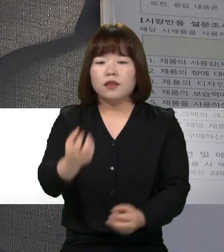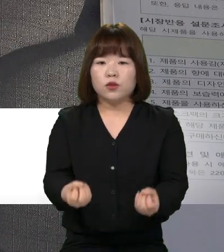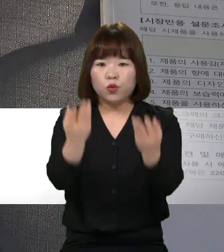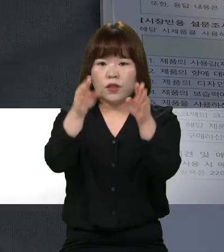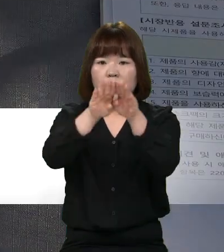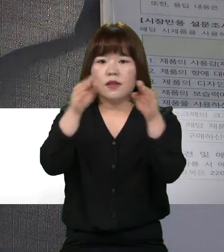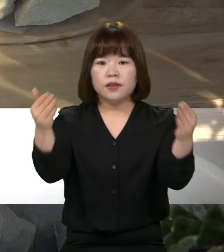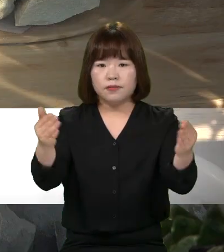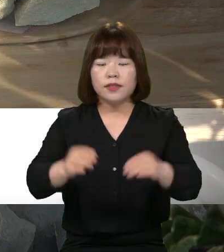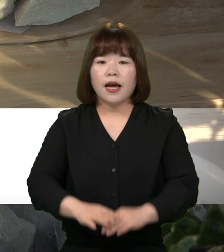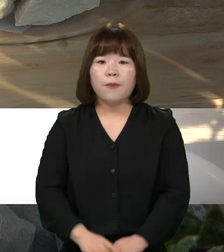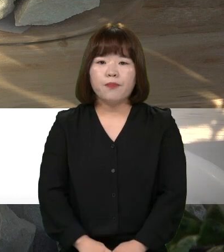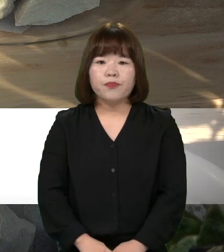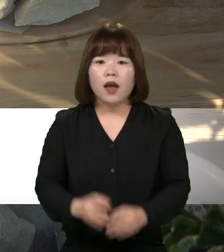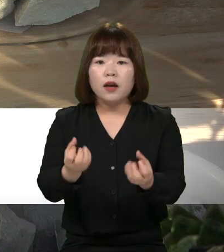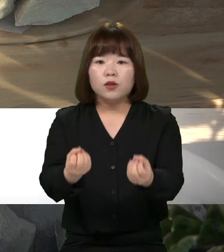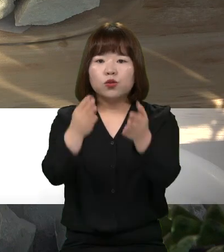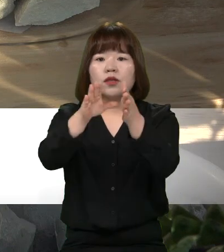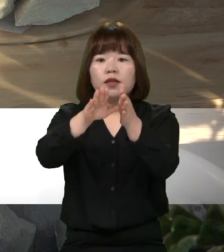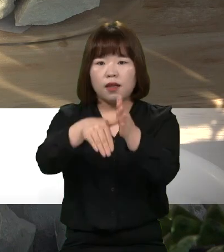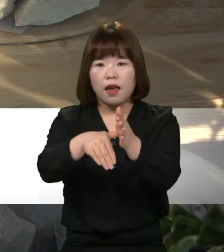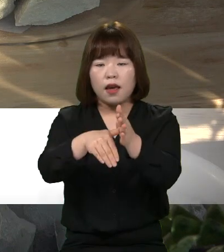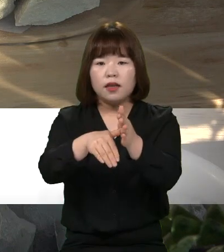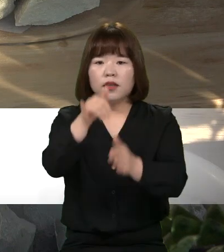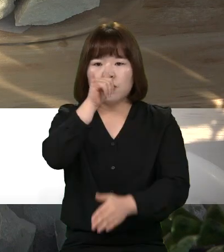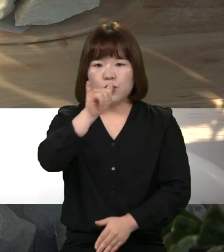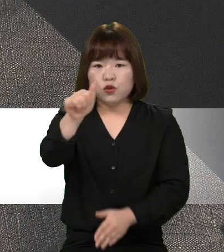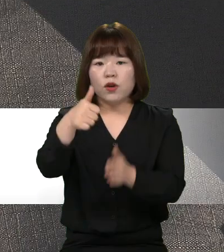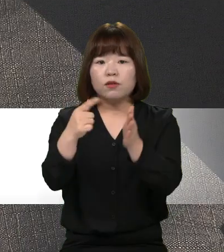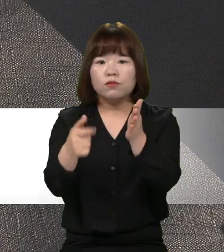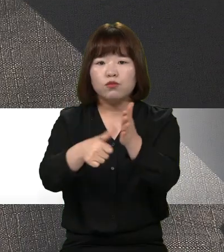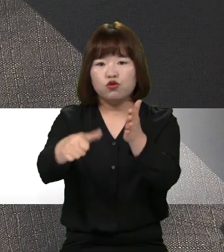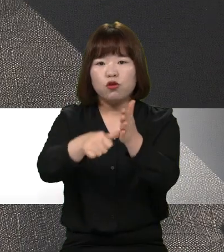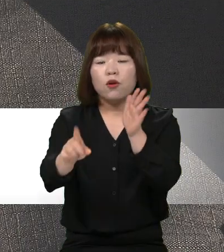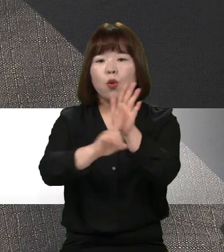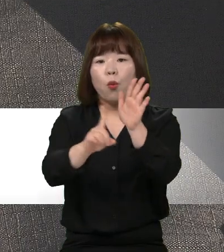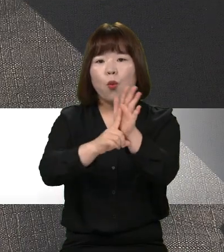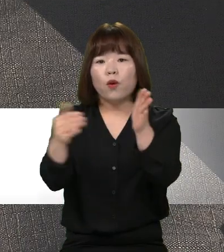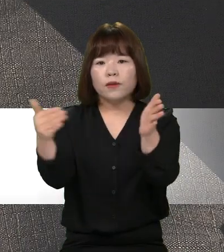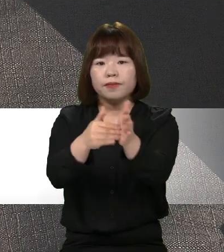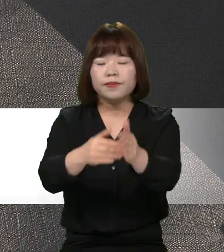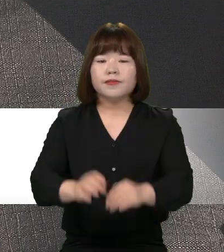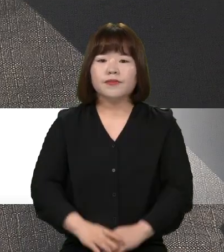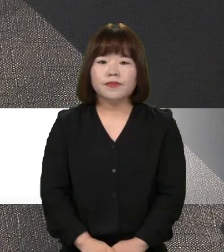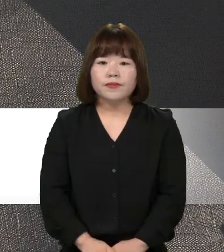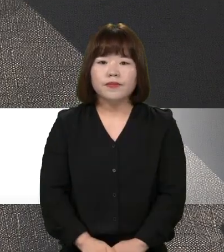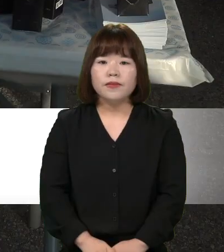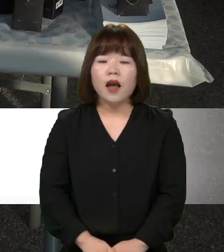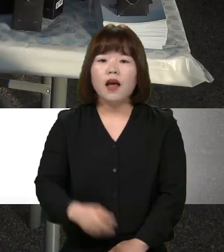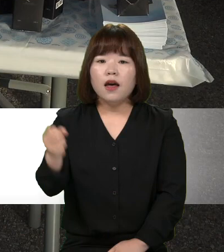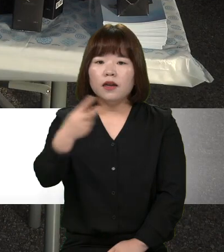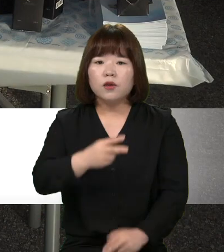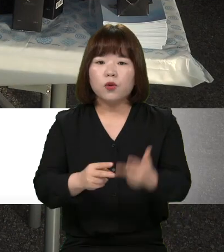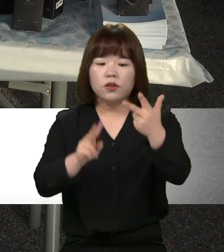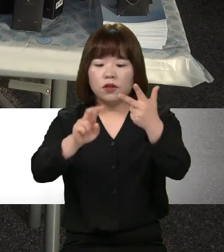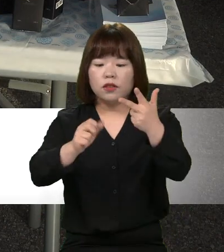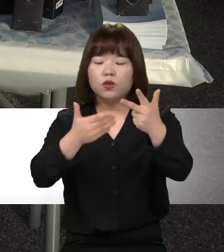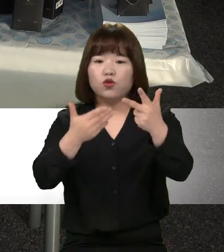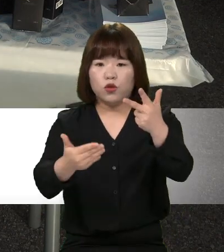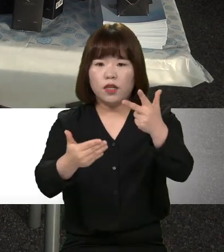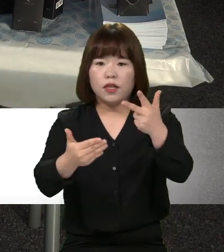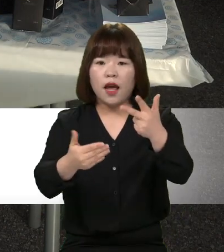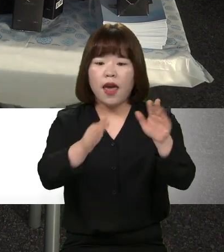열렸습니다 시는 이번 축제로 지역의 우수한 점토 자원 벤토나이트 를 홍보 했습니다 이와 함께